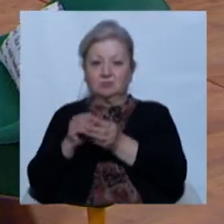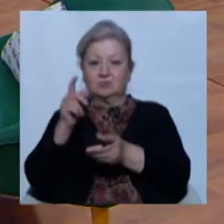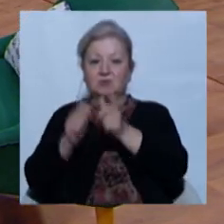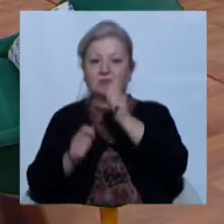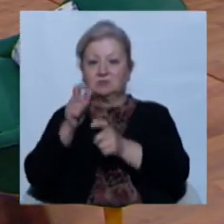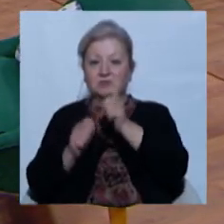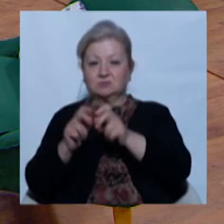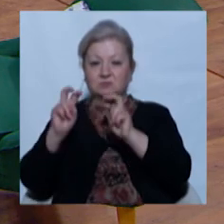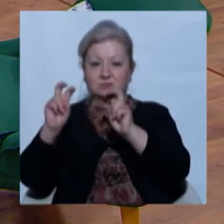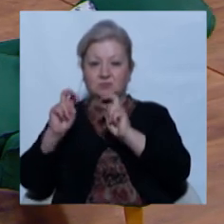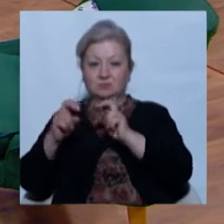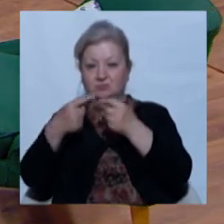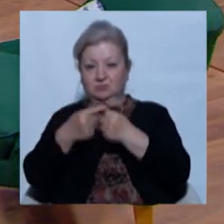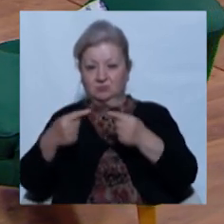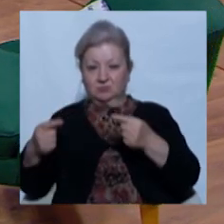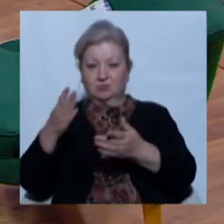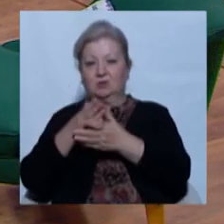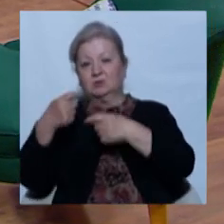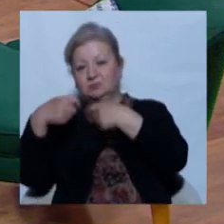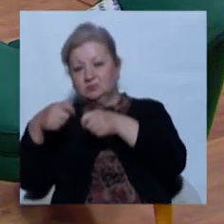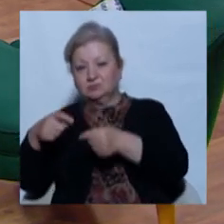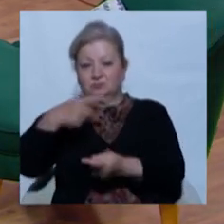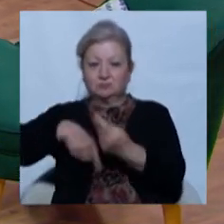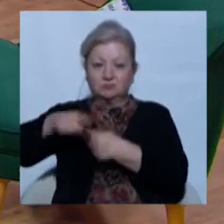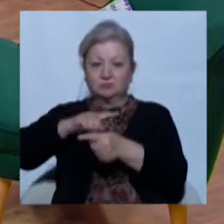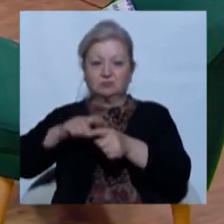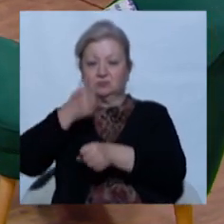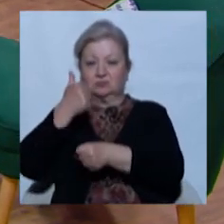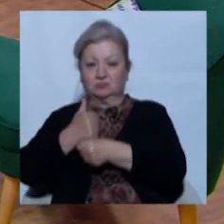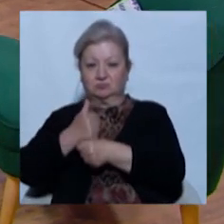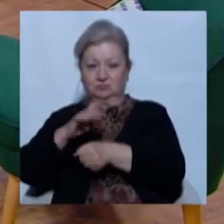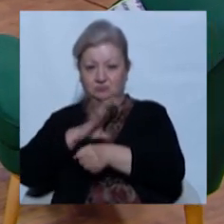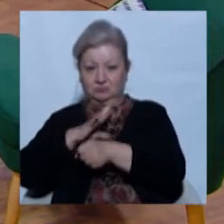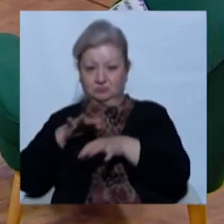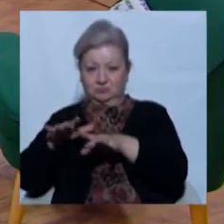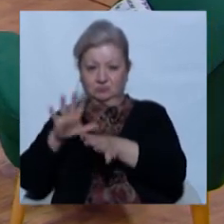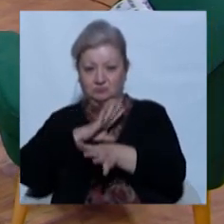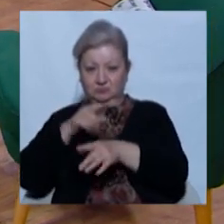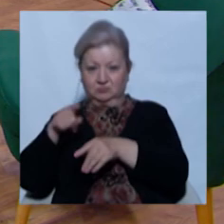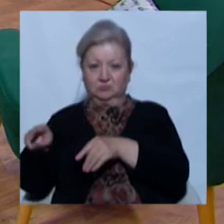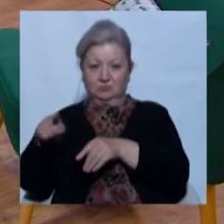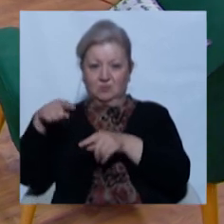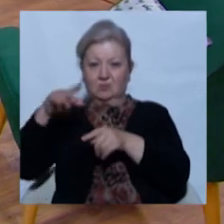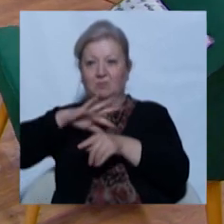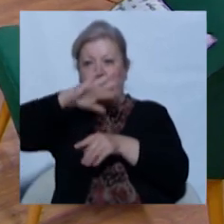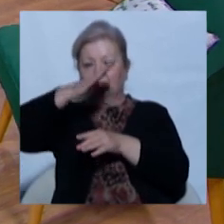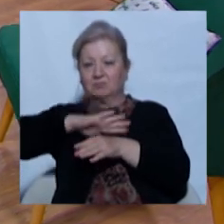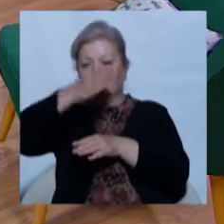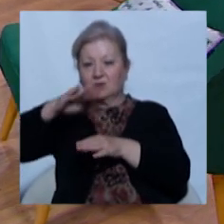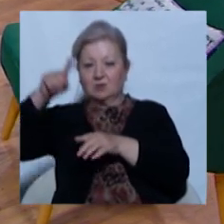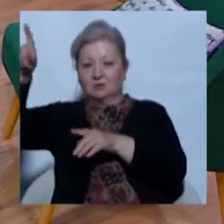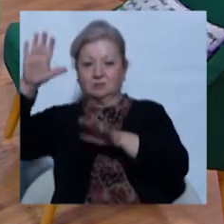რძის პროდუქტებით გაყიდვა ან მოხმარება იყო ძირითადი საქმიანობა, რომელსაც ეწეოდნენ მთიანი